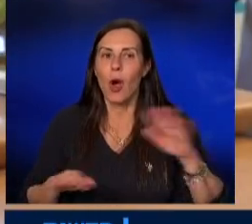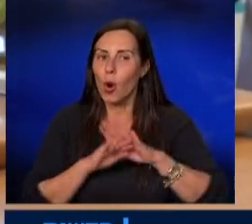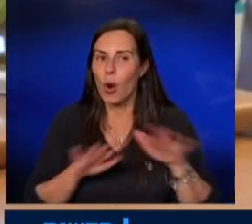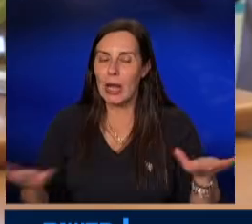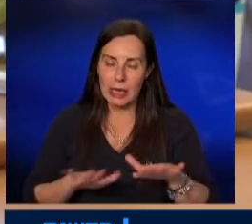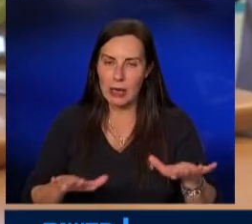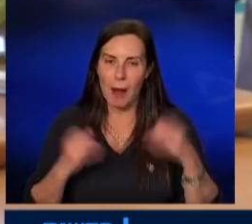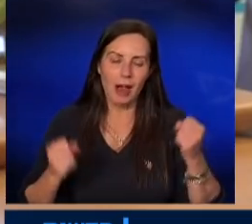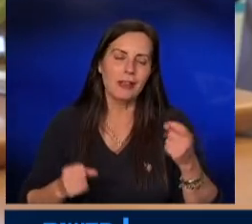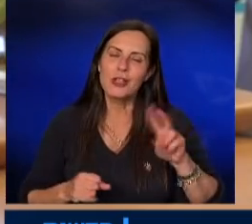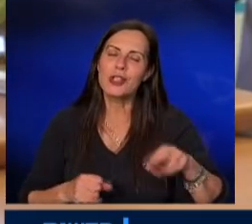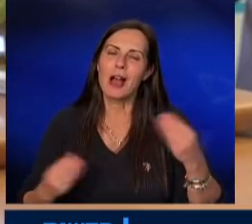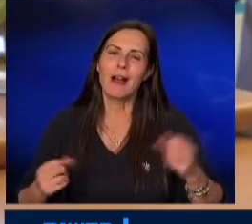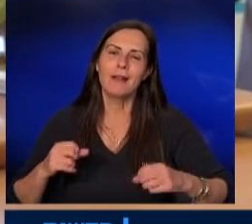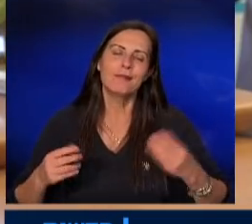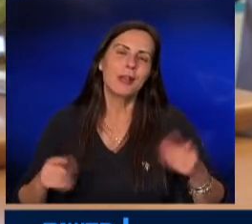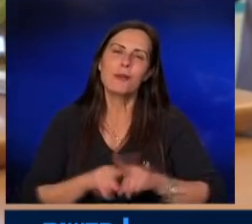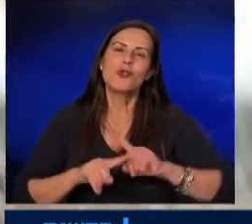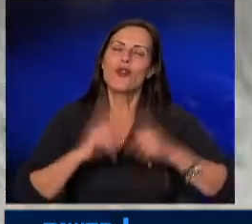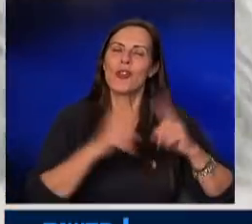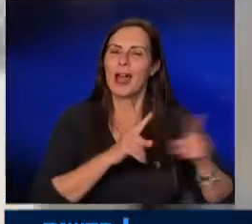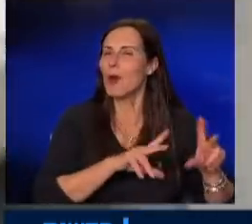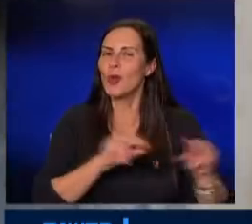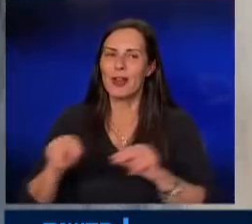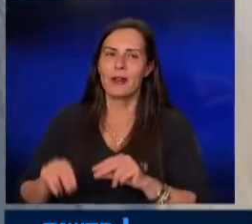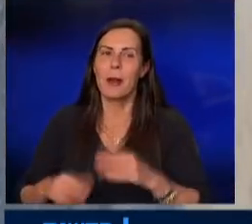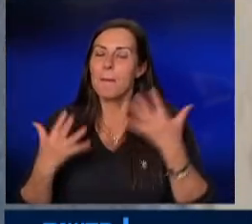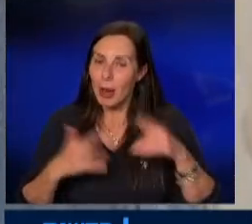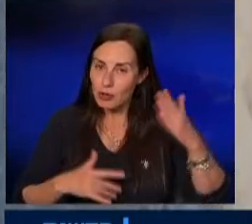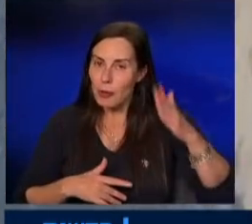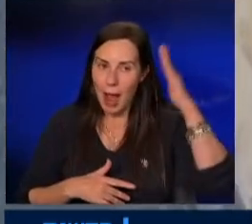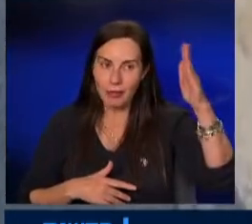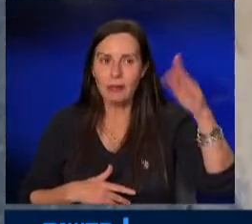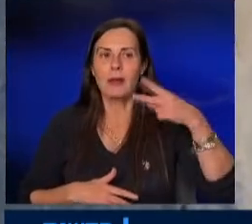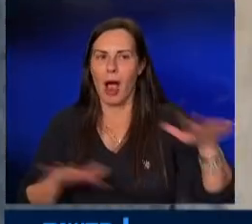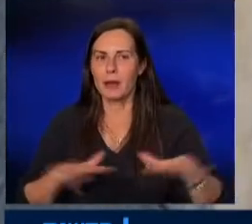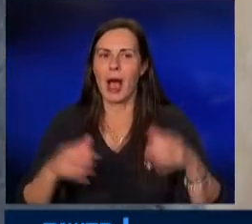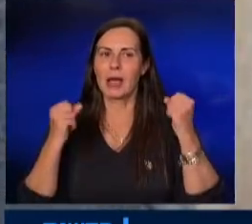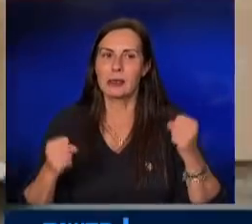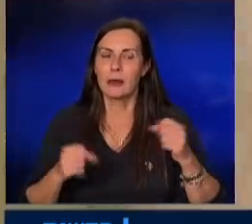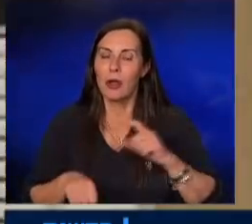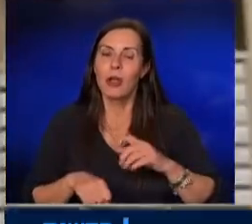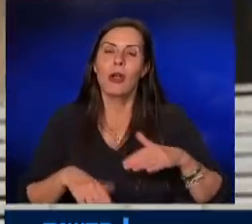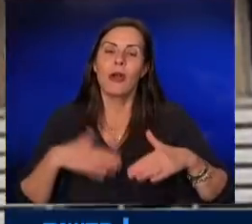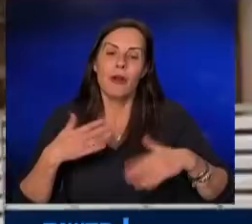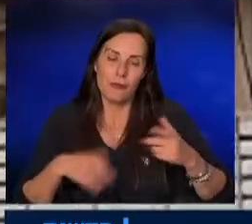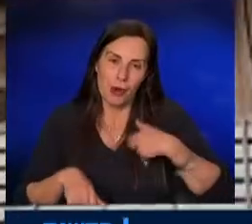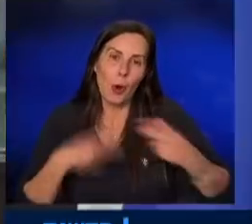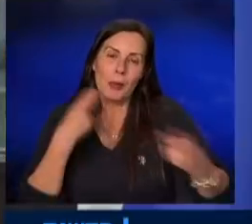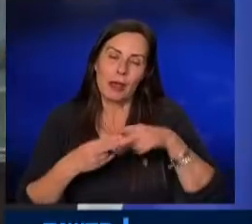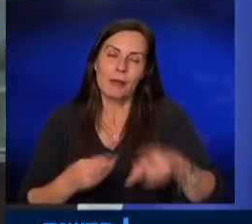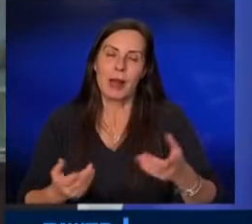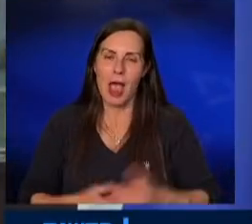רעידה חזקה יש לה התנהגות שונה. מתישהו בעתיד תהיה רעידה חזקה וכל יום שעובר מקרב אותנו